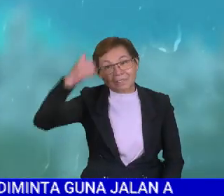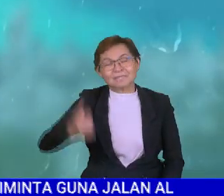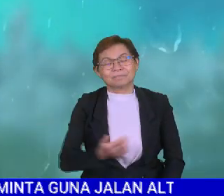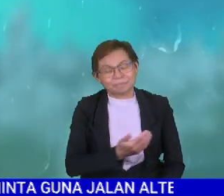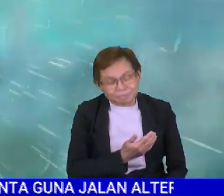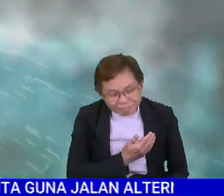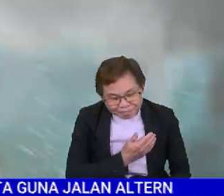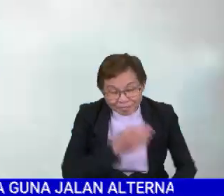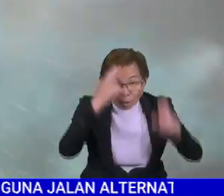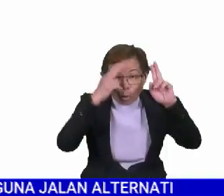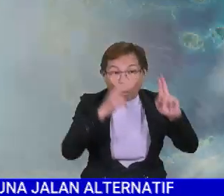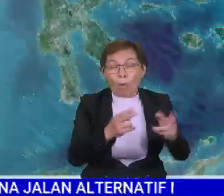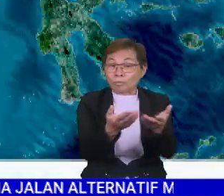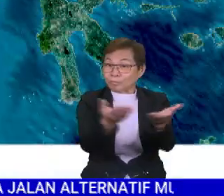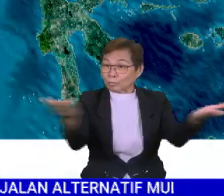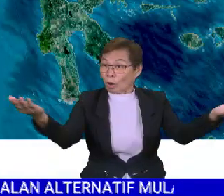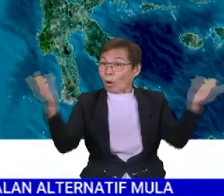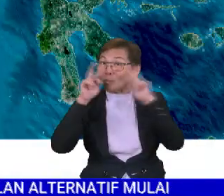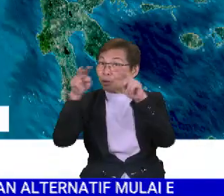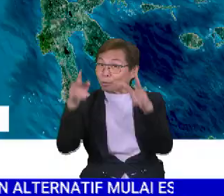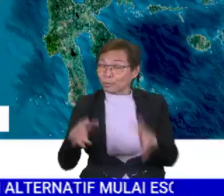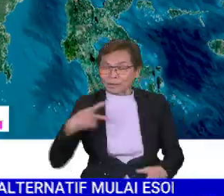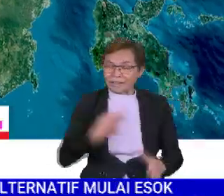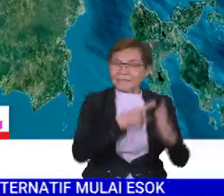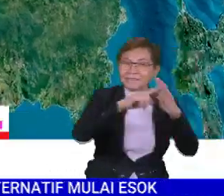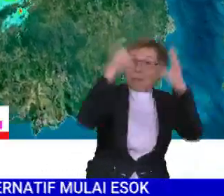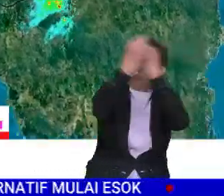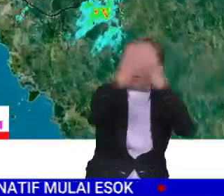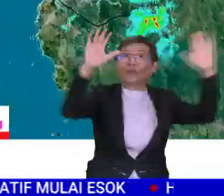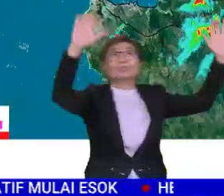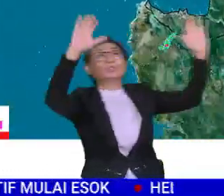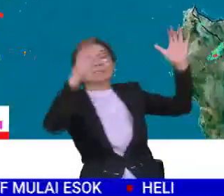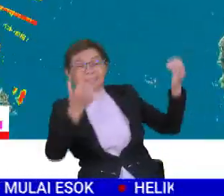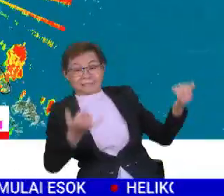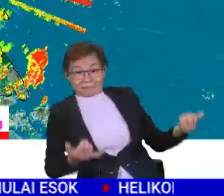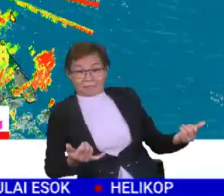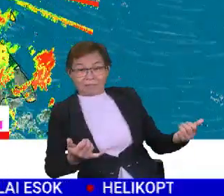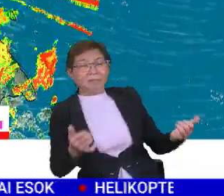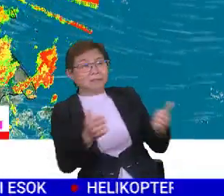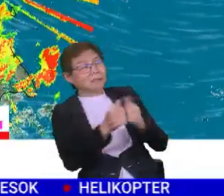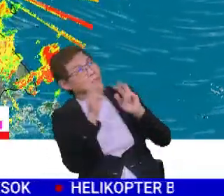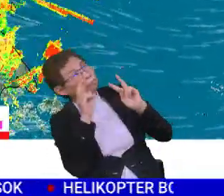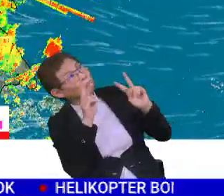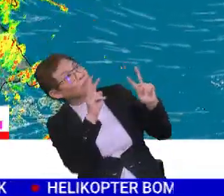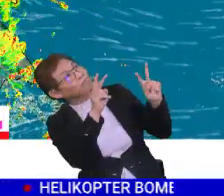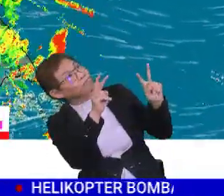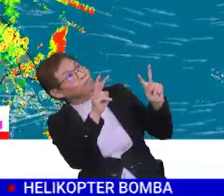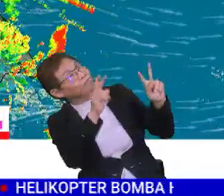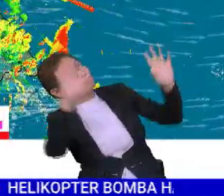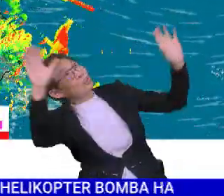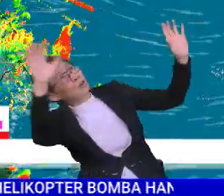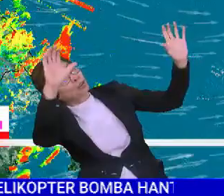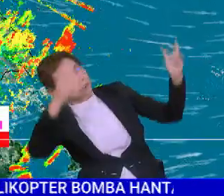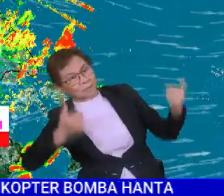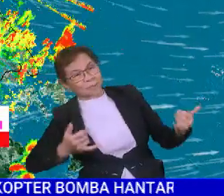Assalamualaikum dan salam hormat kepada semua penonton. Kita mulakan informasi cuaca pada malam ini dengan melihat kepada keadaan